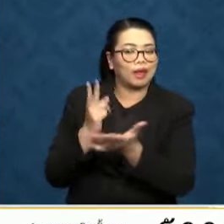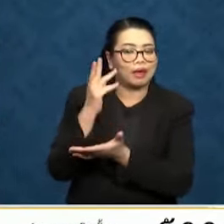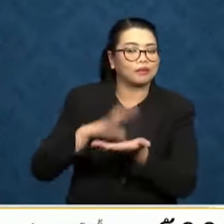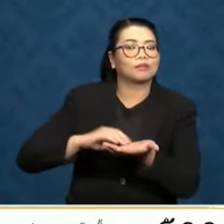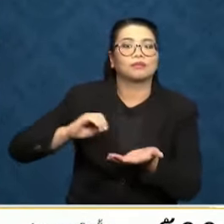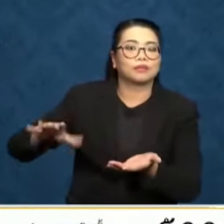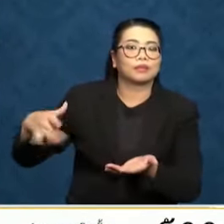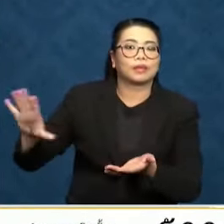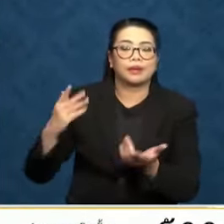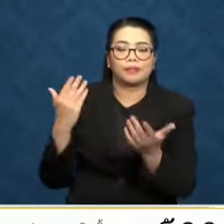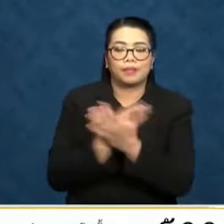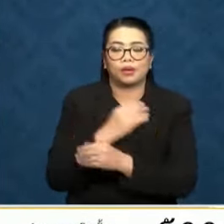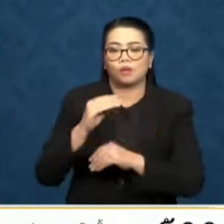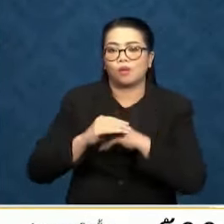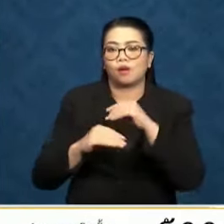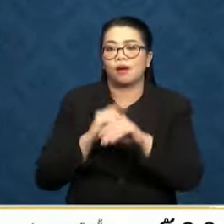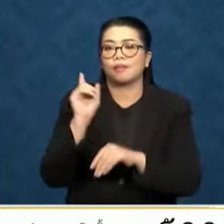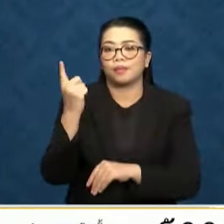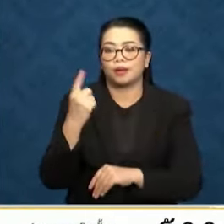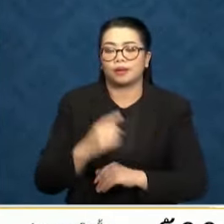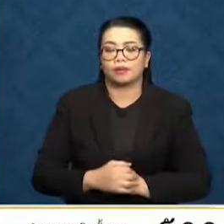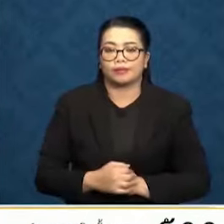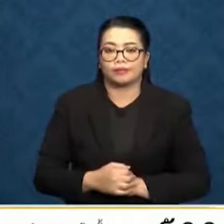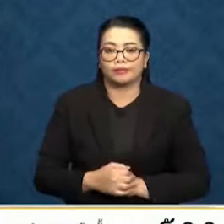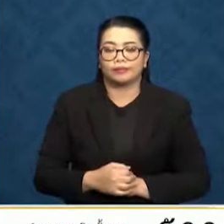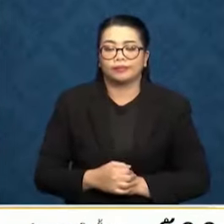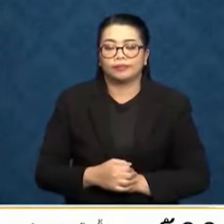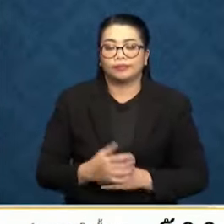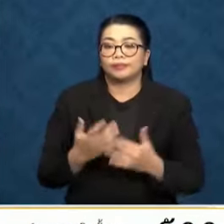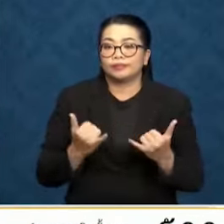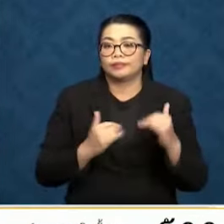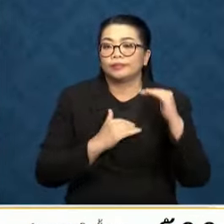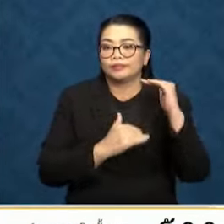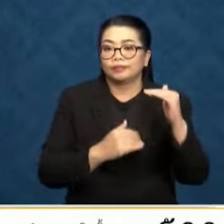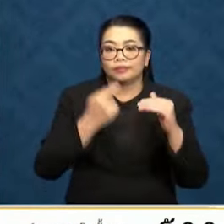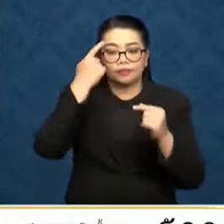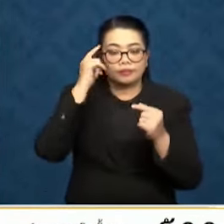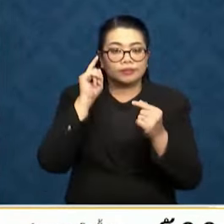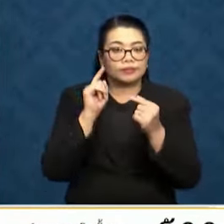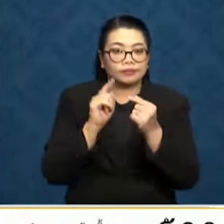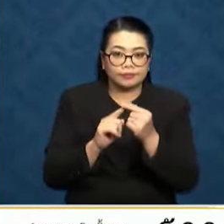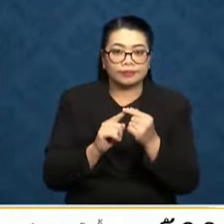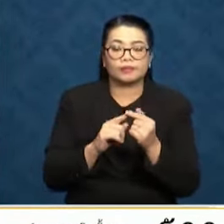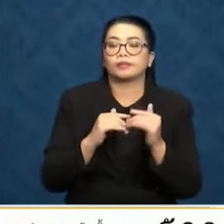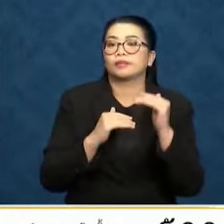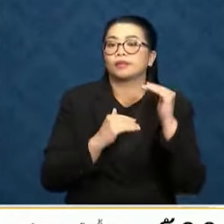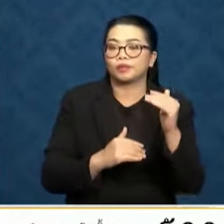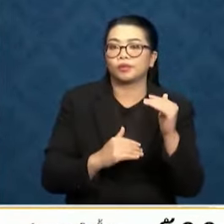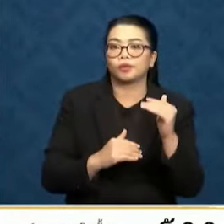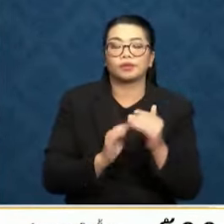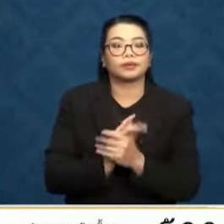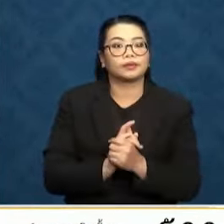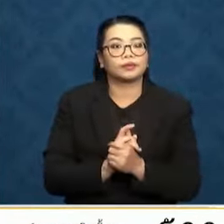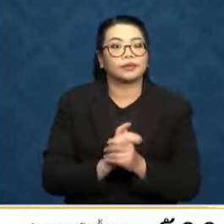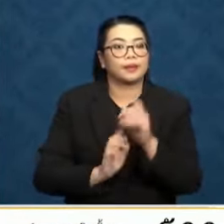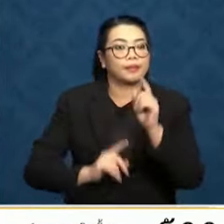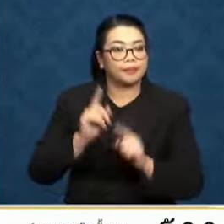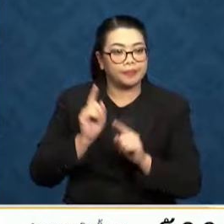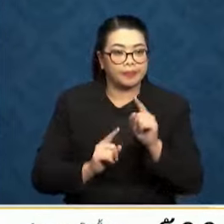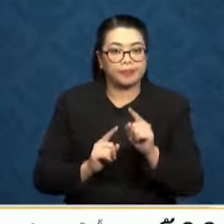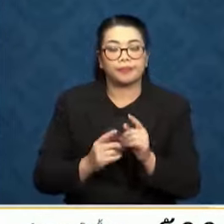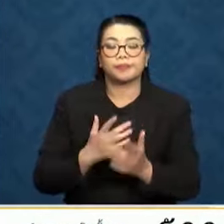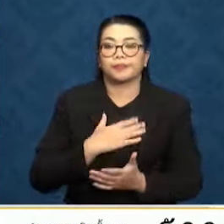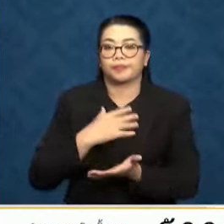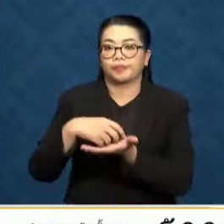ประธานตอนนี้นะคะทั้งการกำหนดตัวชี้วัดเนี่ยแล้วก็การกำหนดเอ่อวัดผลลัพธ์เนี่ยอย่างที่